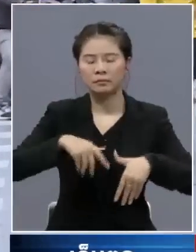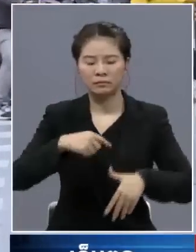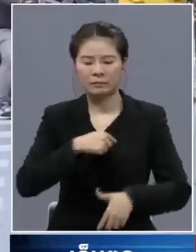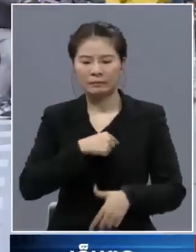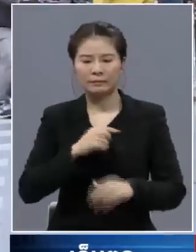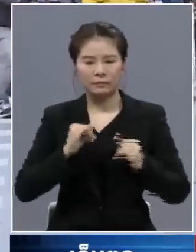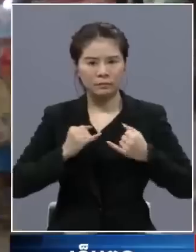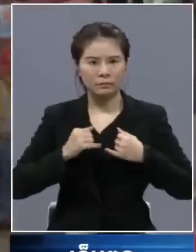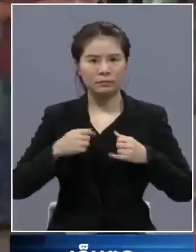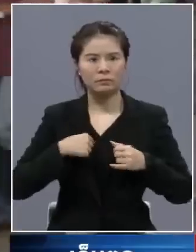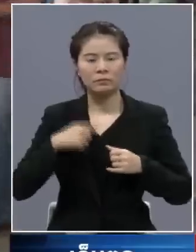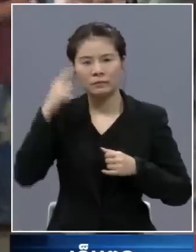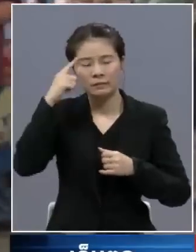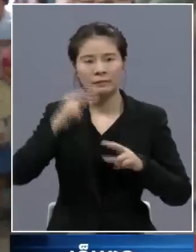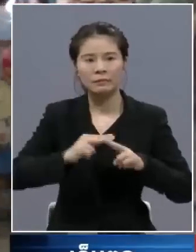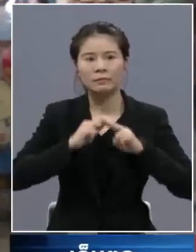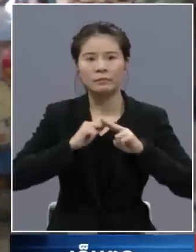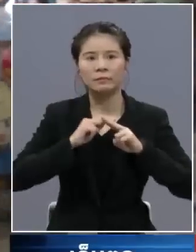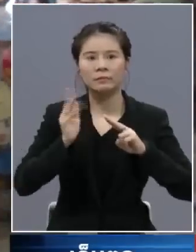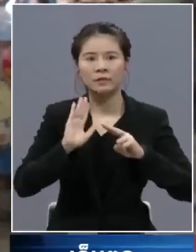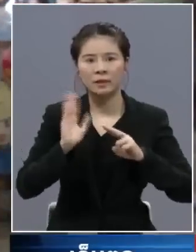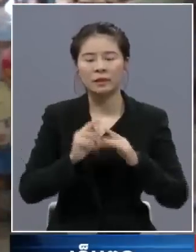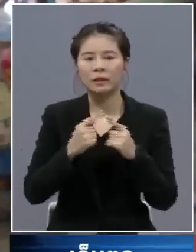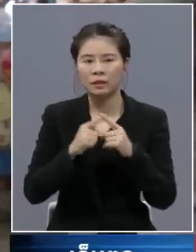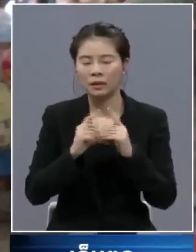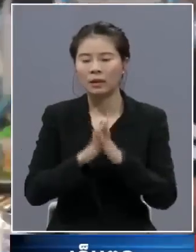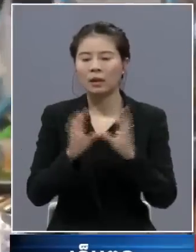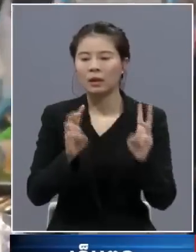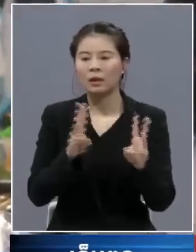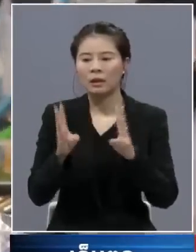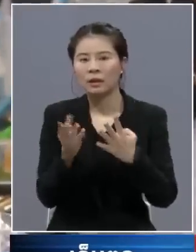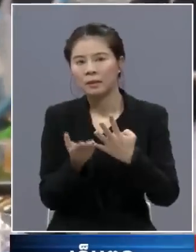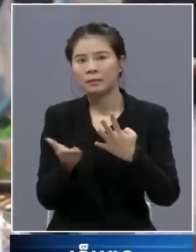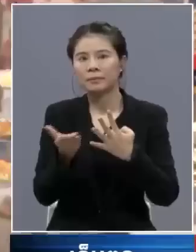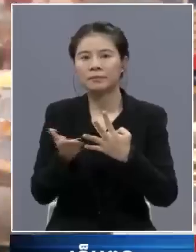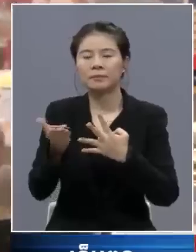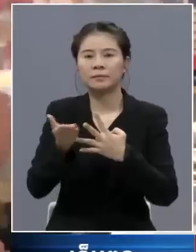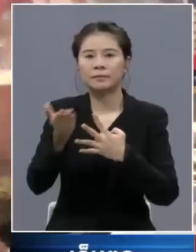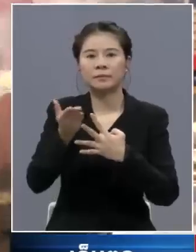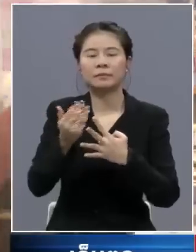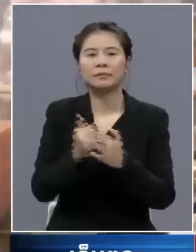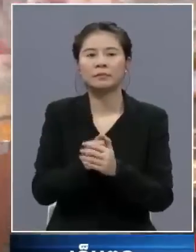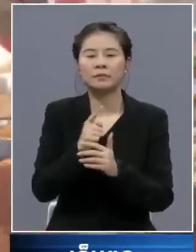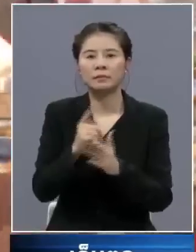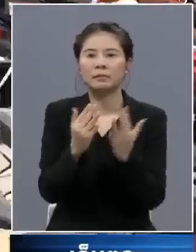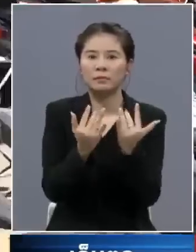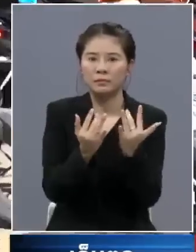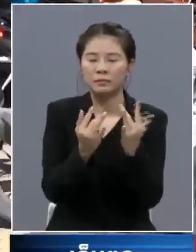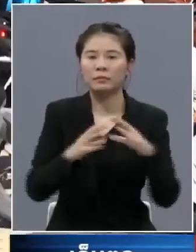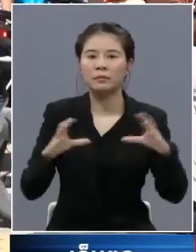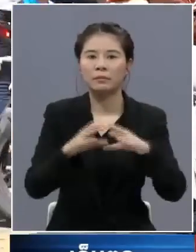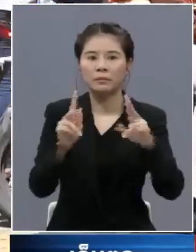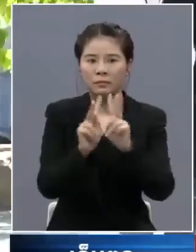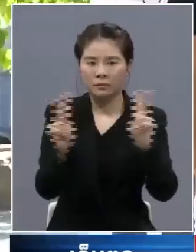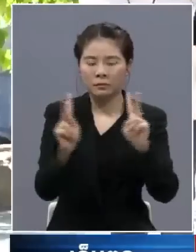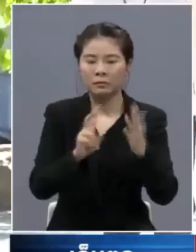ไม่ได้ขึ้นแบบกระชากด้วยแต่เป็นการขึ้นมีหลักการมีหลักสากลตอนนี้ยังมีเวลานะครับเพราะว่ารอให้กรรมการการเลือกตั้งเนี่ยรับ